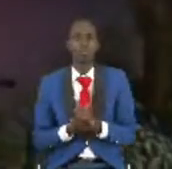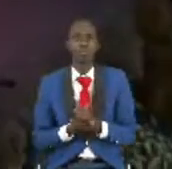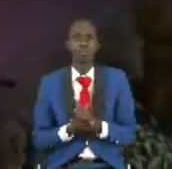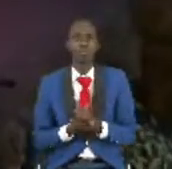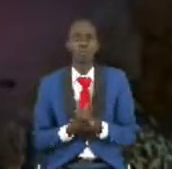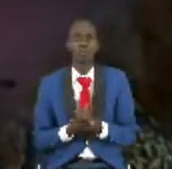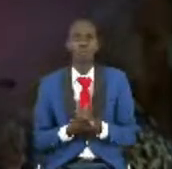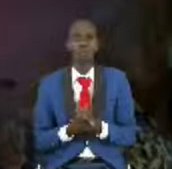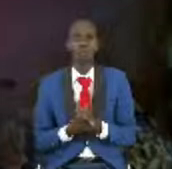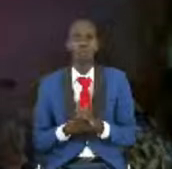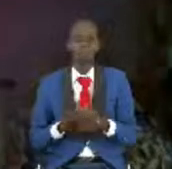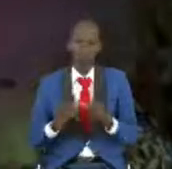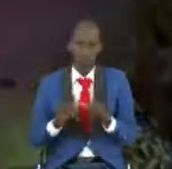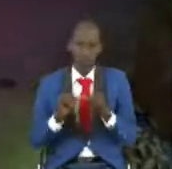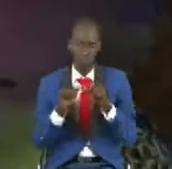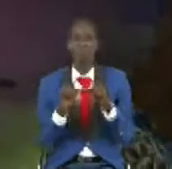Toujours debout.